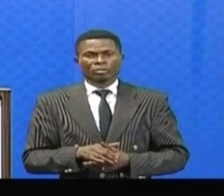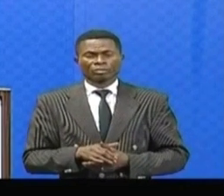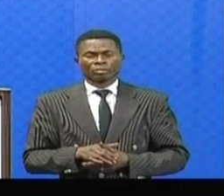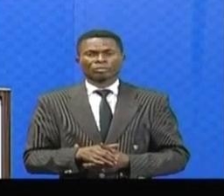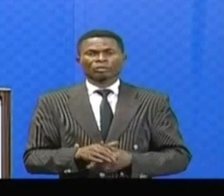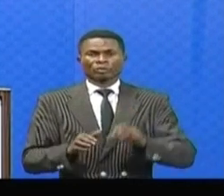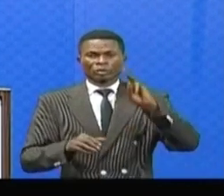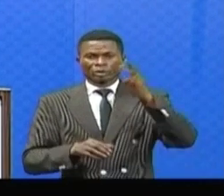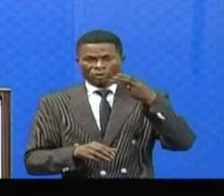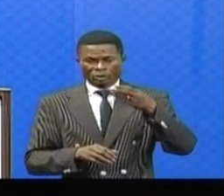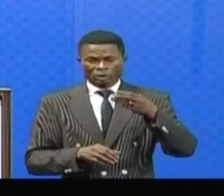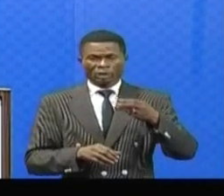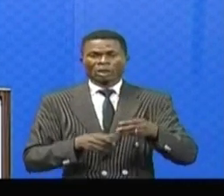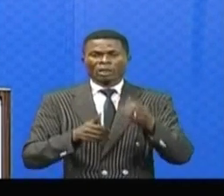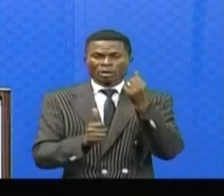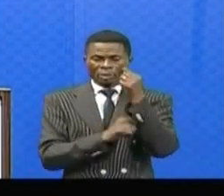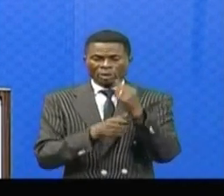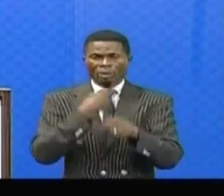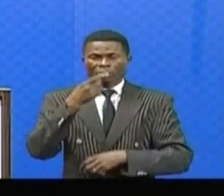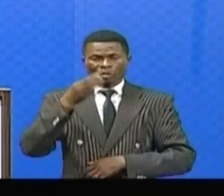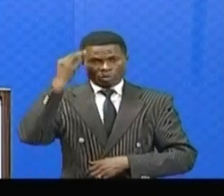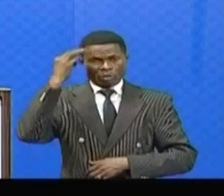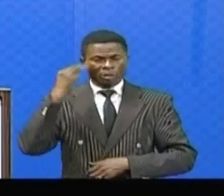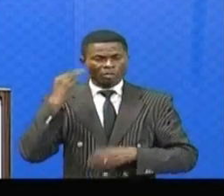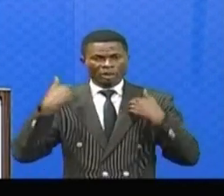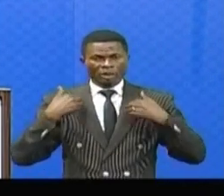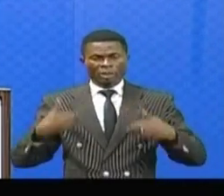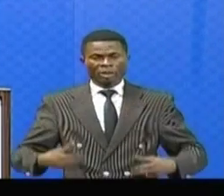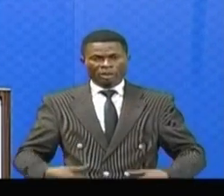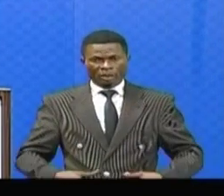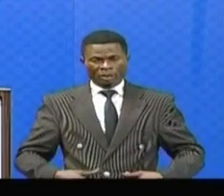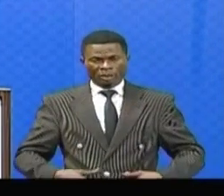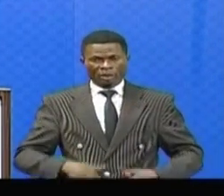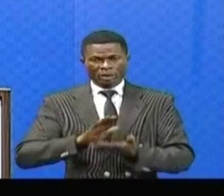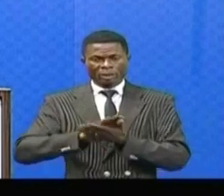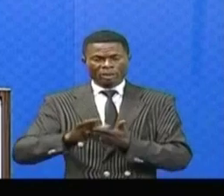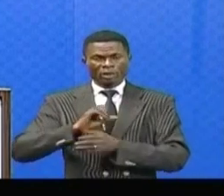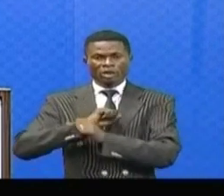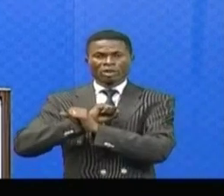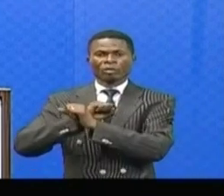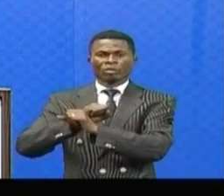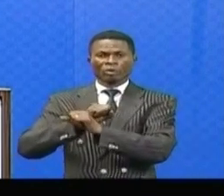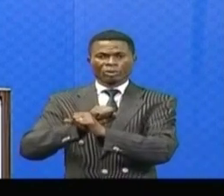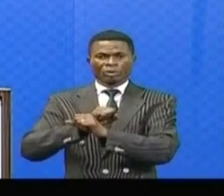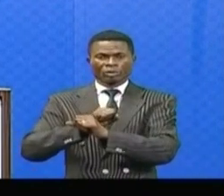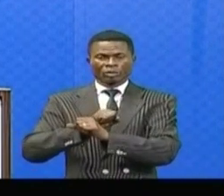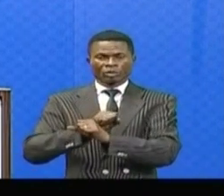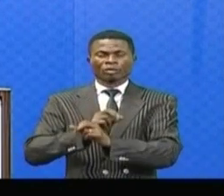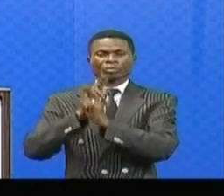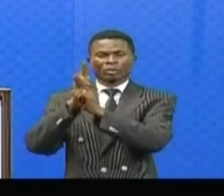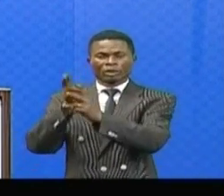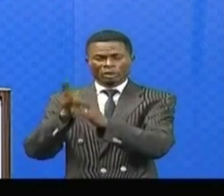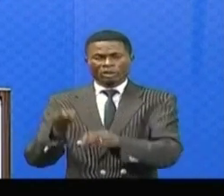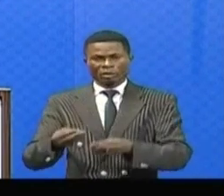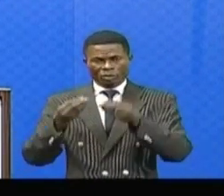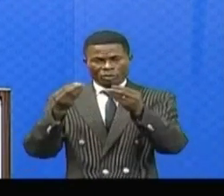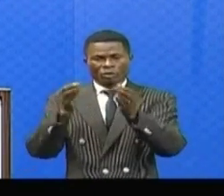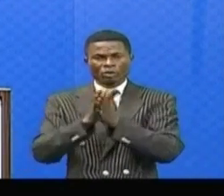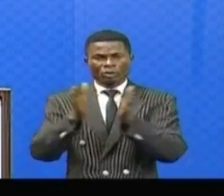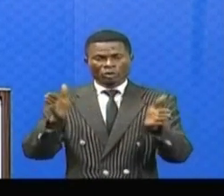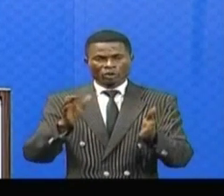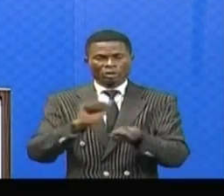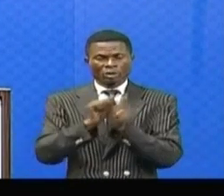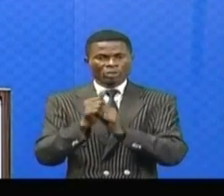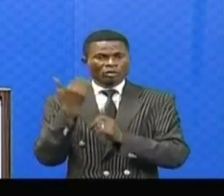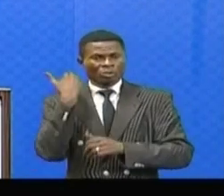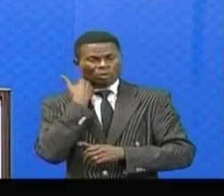Intervenant à son tour, le ministre de la Santé publique, Hygiène et Prévention, a présenté la situation générale de l'épidémie